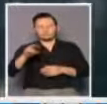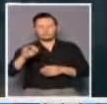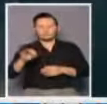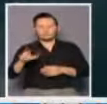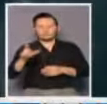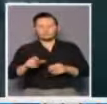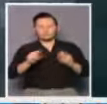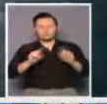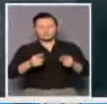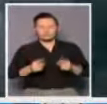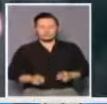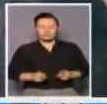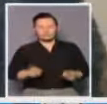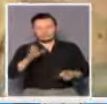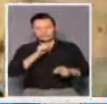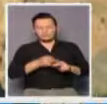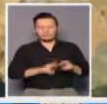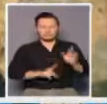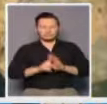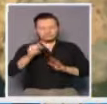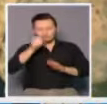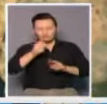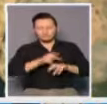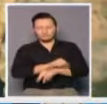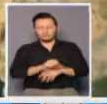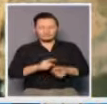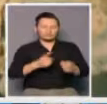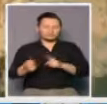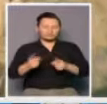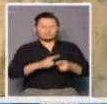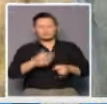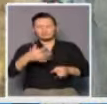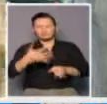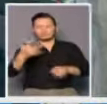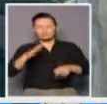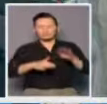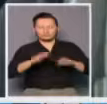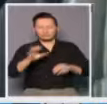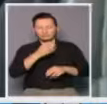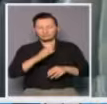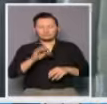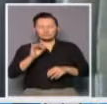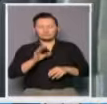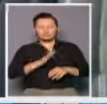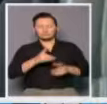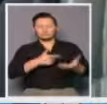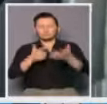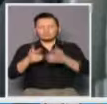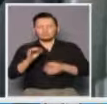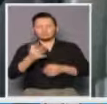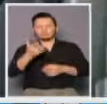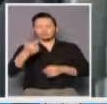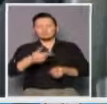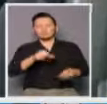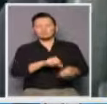при задержке преступников. С начала года была пресечена перевозка 55 килограммов серебра, оружия и 500